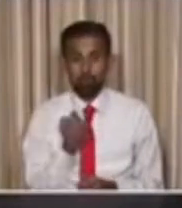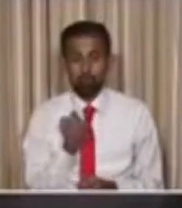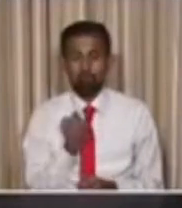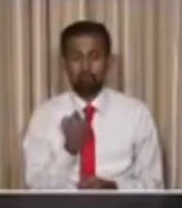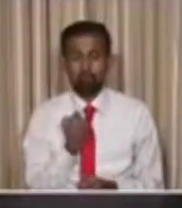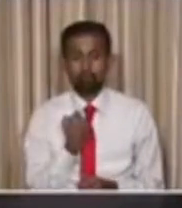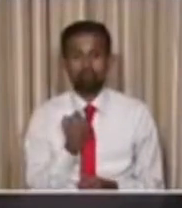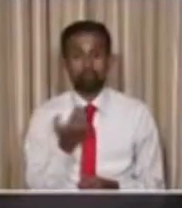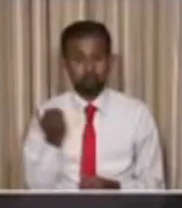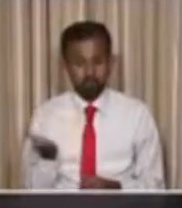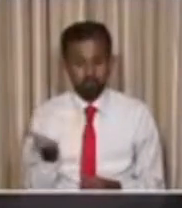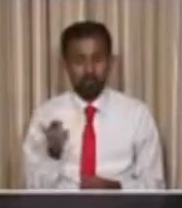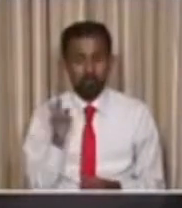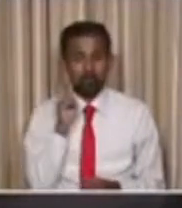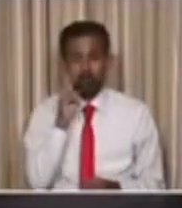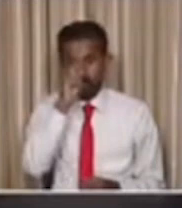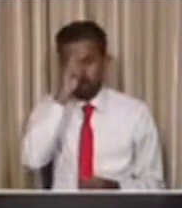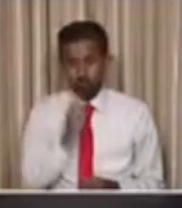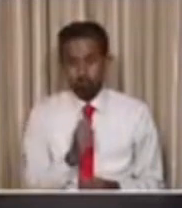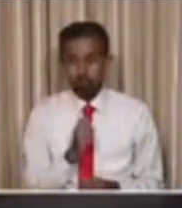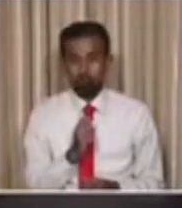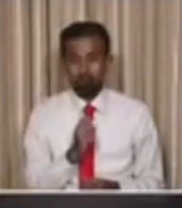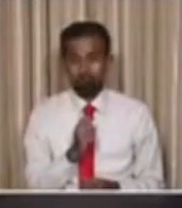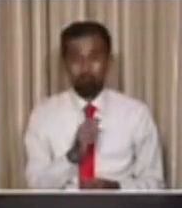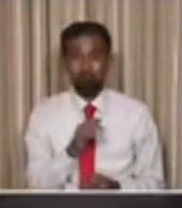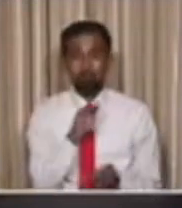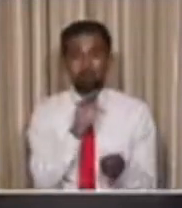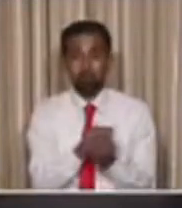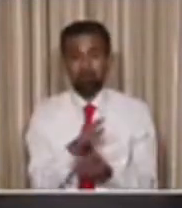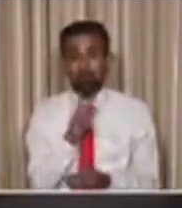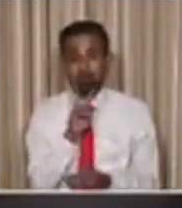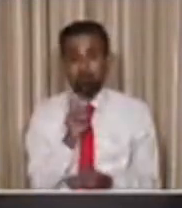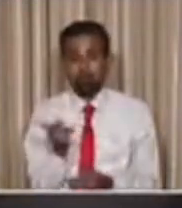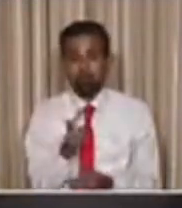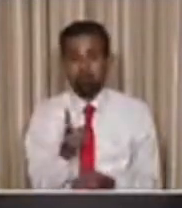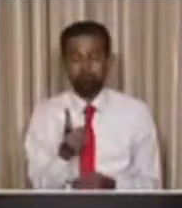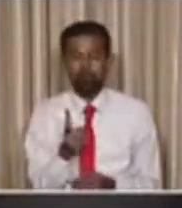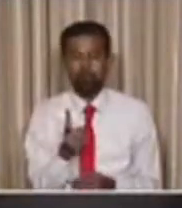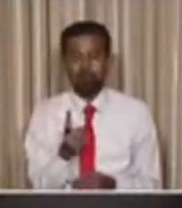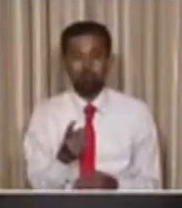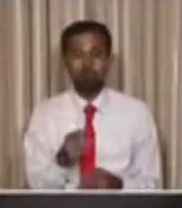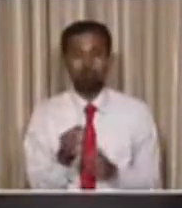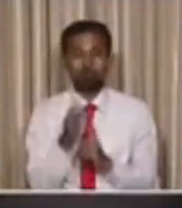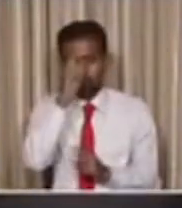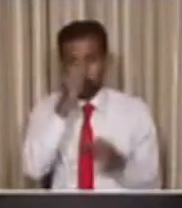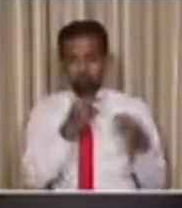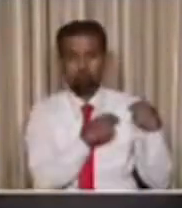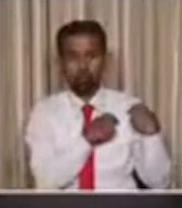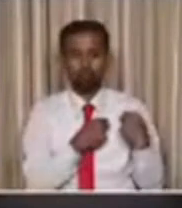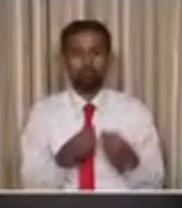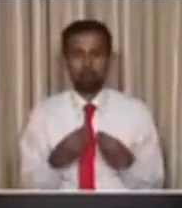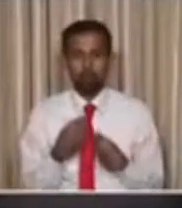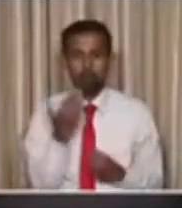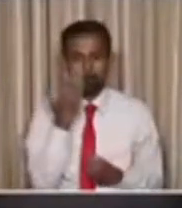දැන් මේ රනිල් වික්‍රමසිංහ මහත්තයා දැන් ඒ කබරයා තලගයා කරාගෙන මේ ජනාධිපති ධූරය භුක්ති විඳින බව